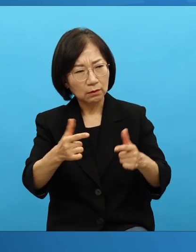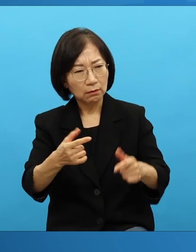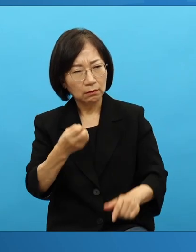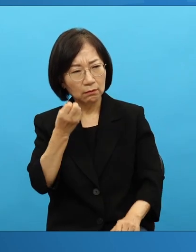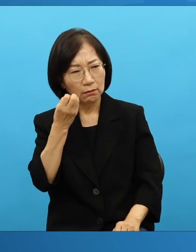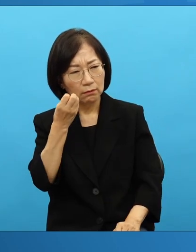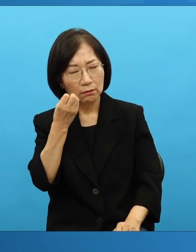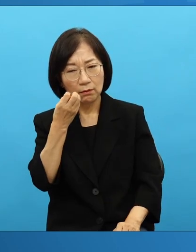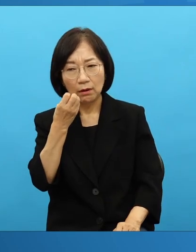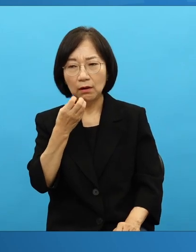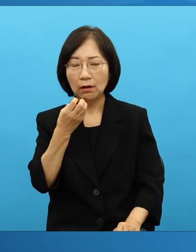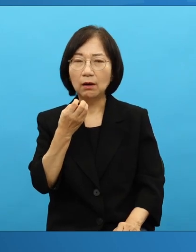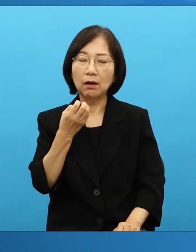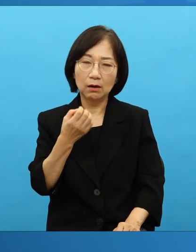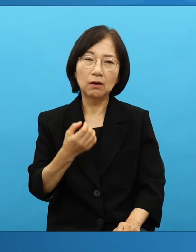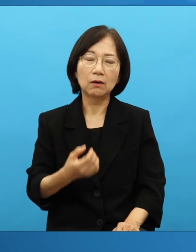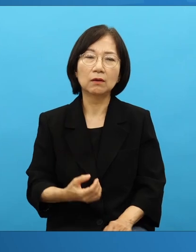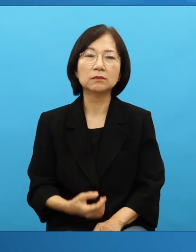觉得人怎么能够变成了这样呢？